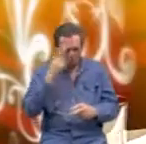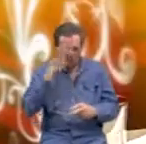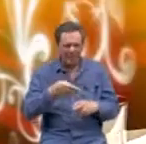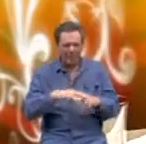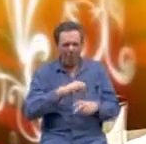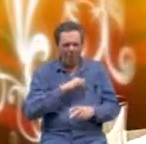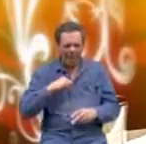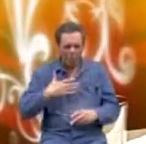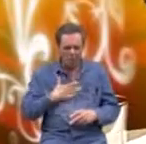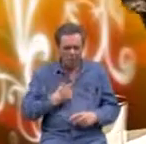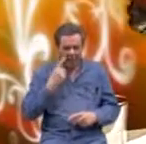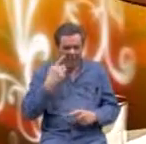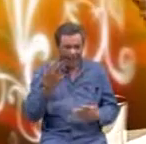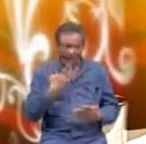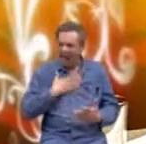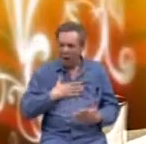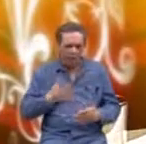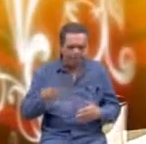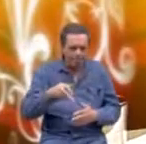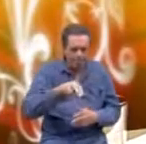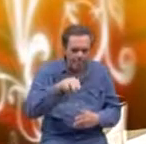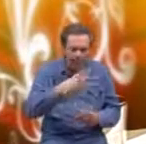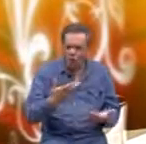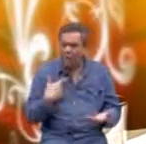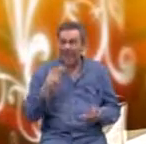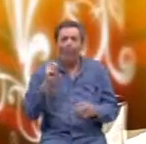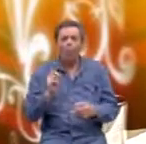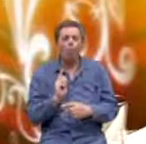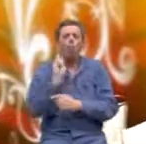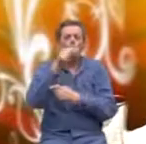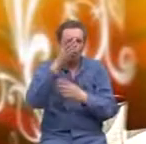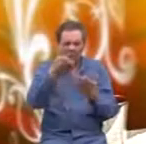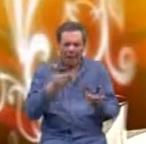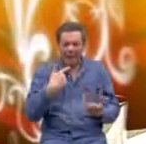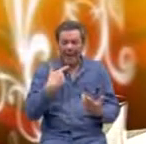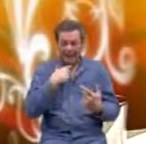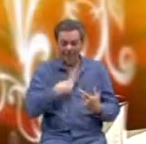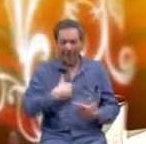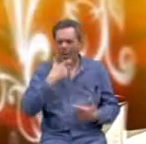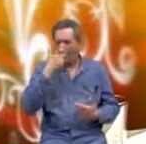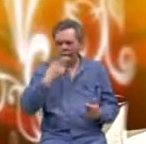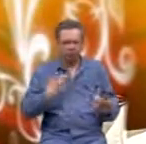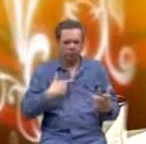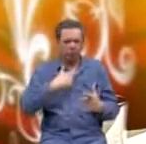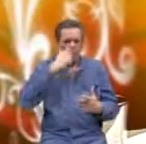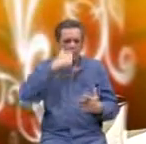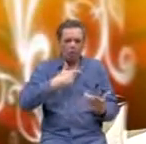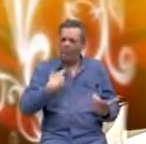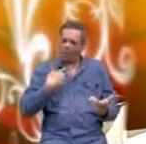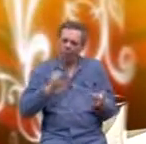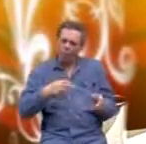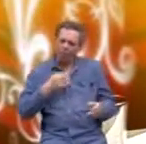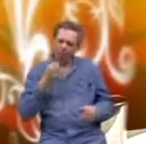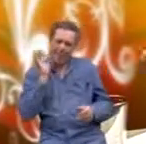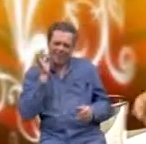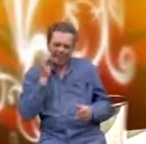više, vidjeti gdje ja želim ići, da li ja mogu dotlen doći i da li sam ja osoba koja hoću i malo riskirati, da izađem